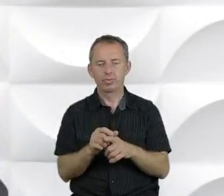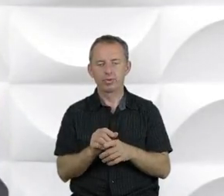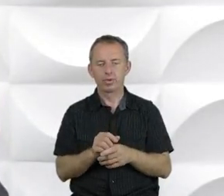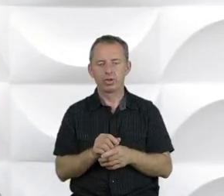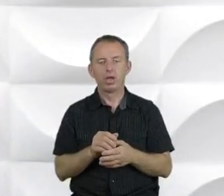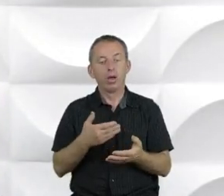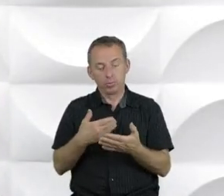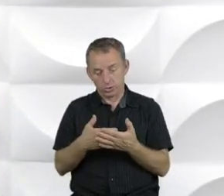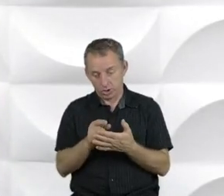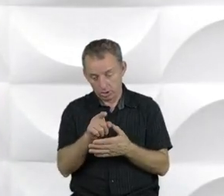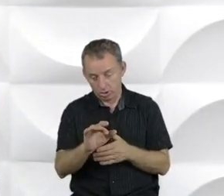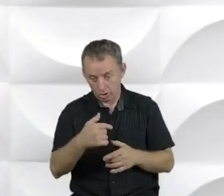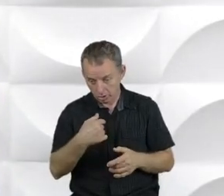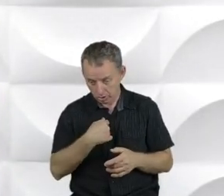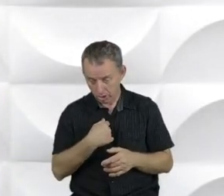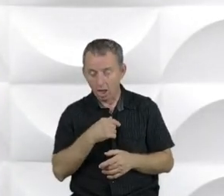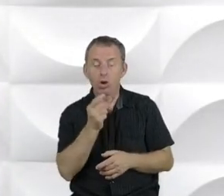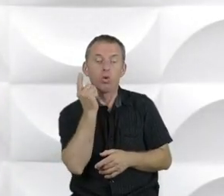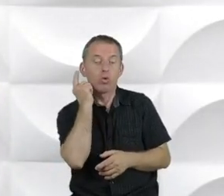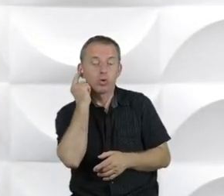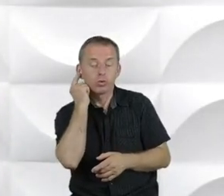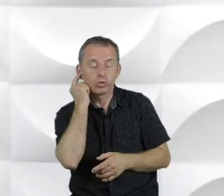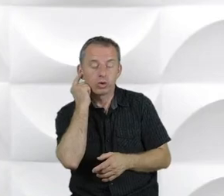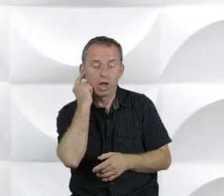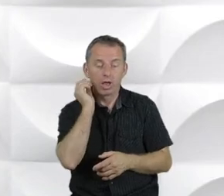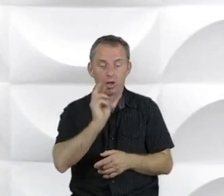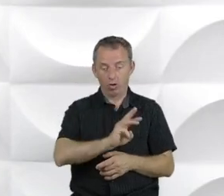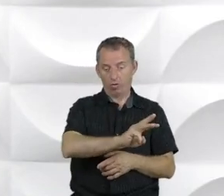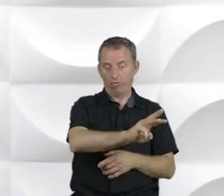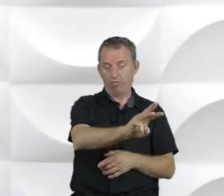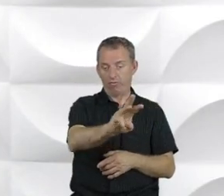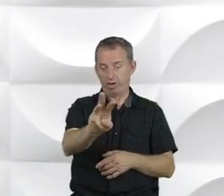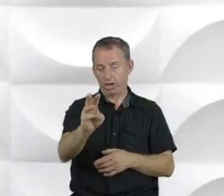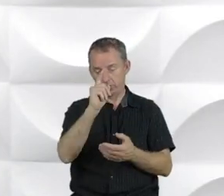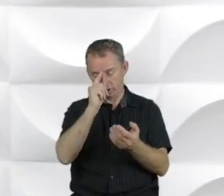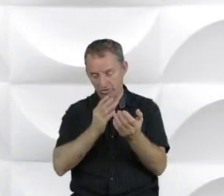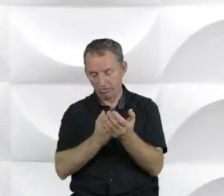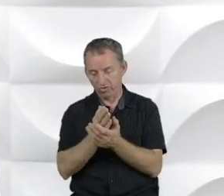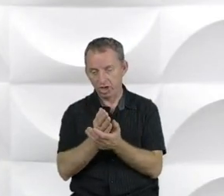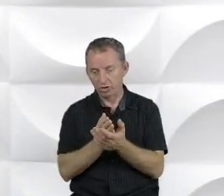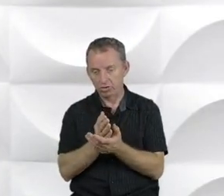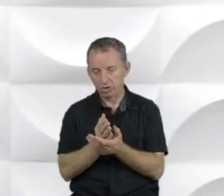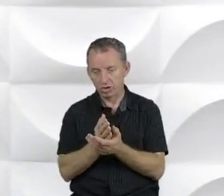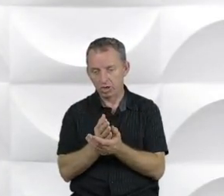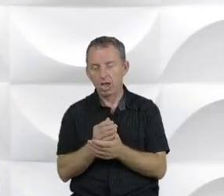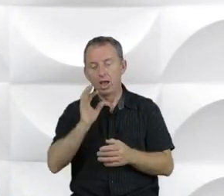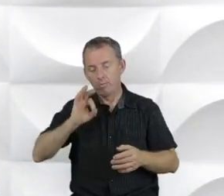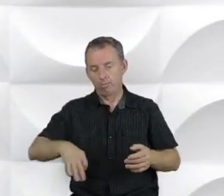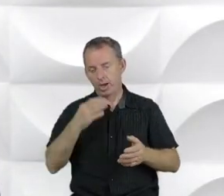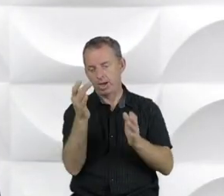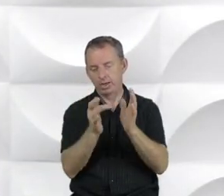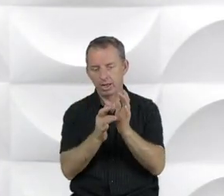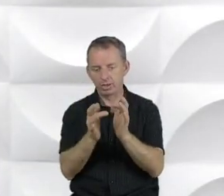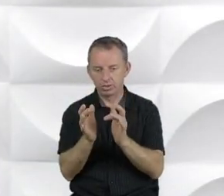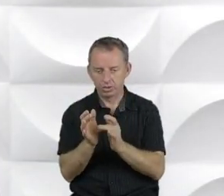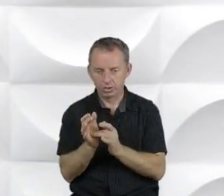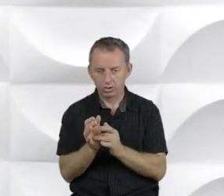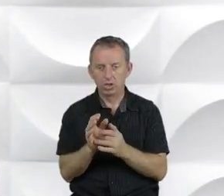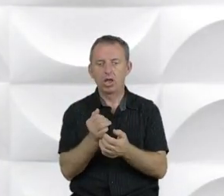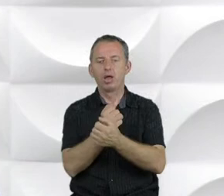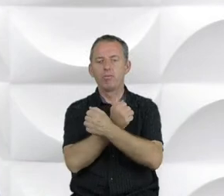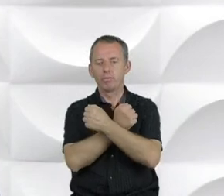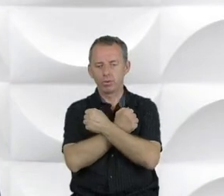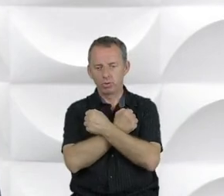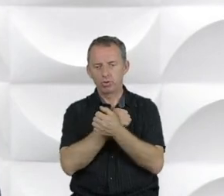Przeto ja, odkąd usłyszałem o waszej wierze w Pana Jezusa i miłości